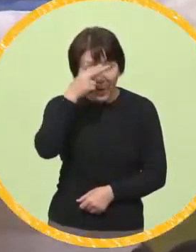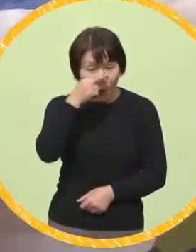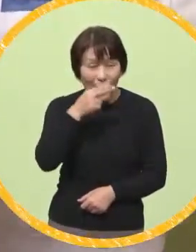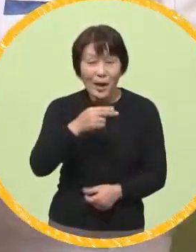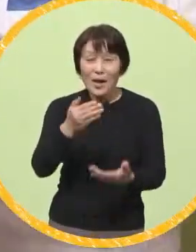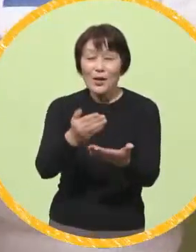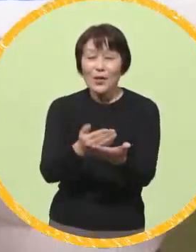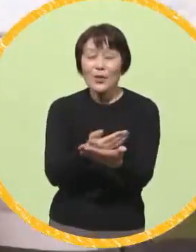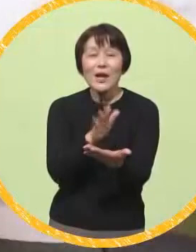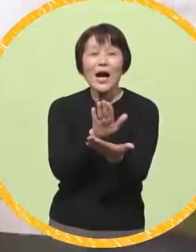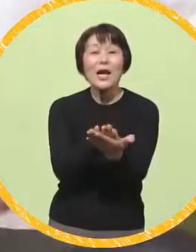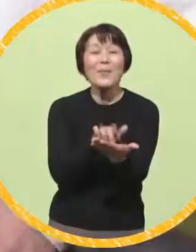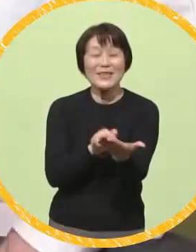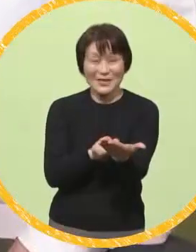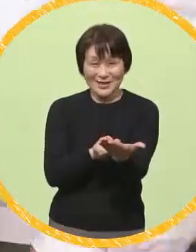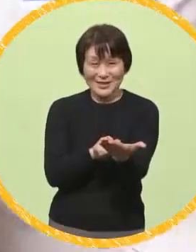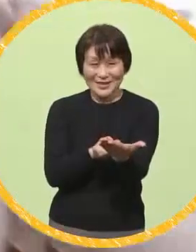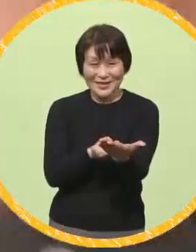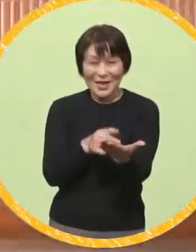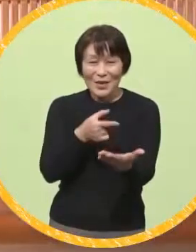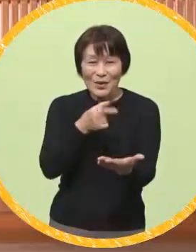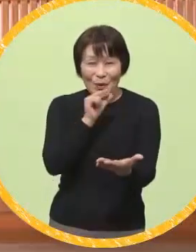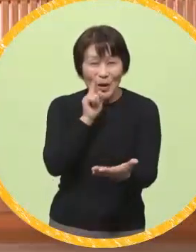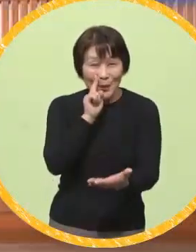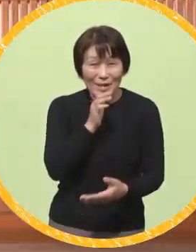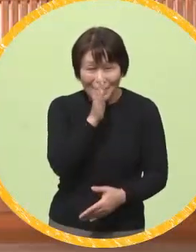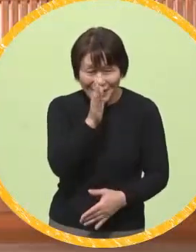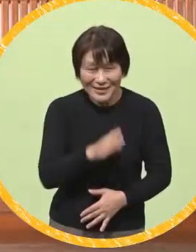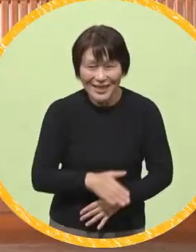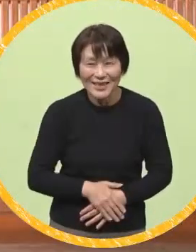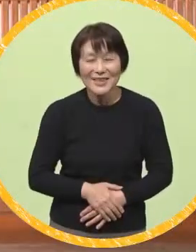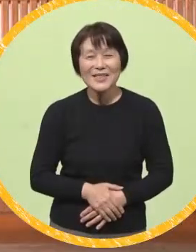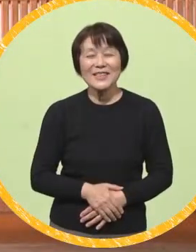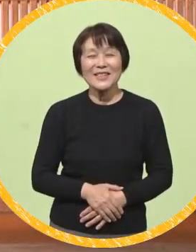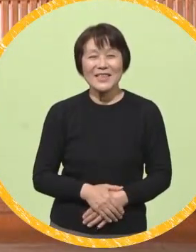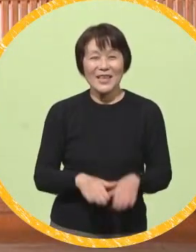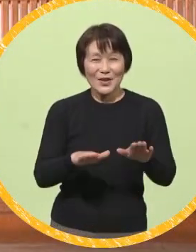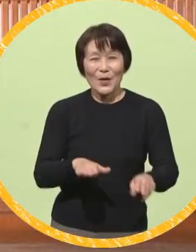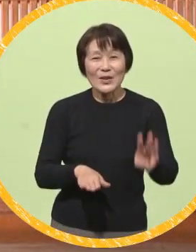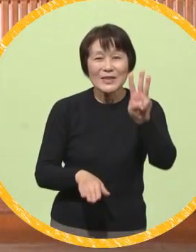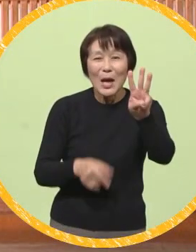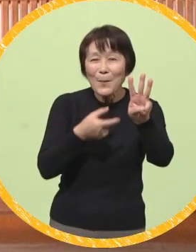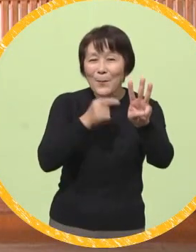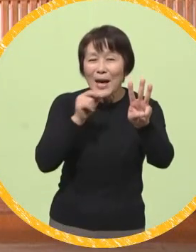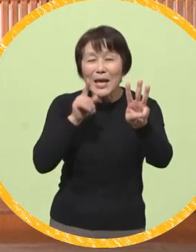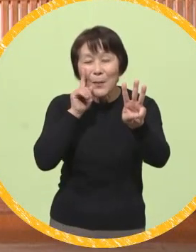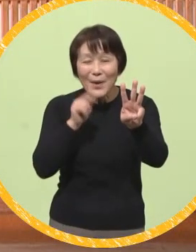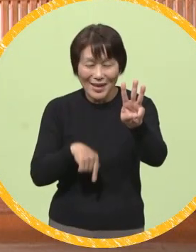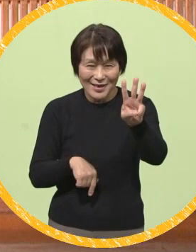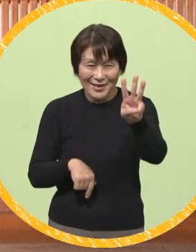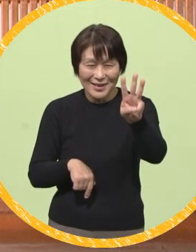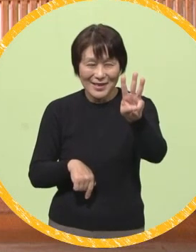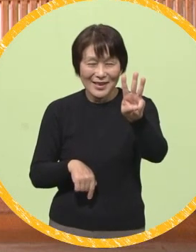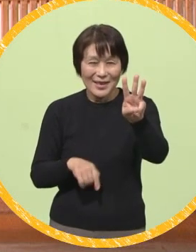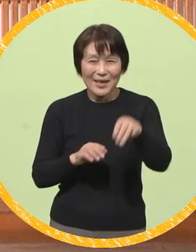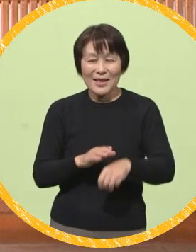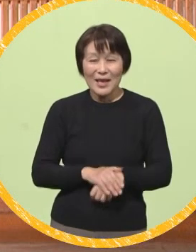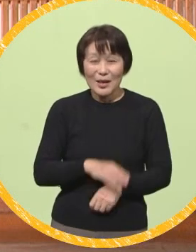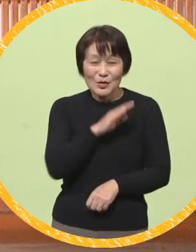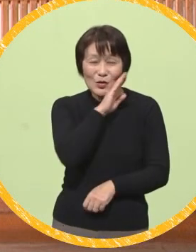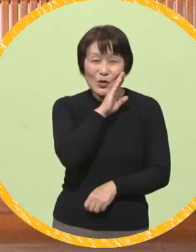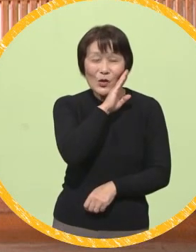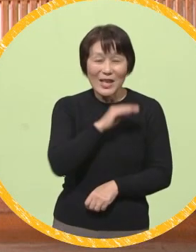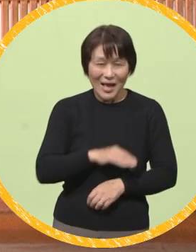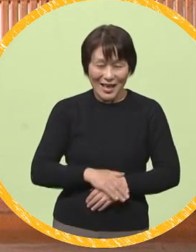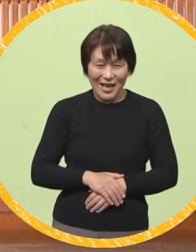はあるんですね、 飲んでみてください。 やった ー、本日3杯目、幻のお酒。ちょっとずるいな、